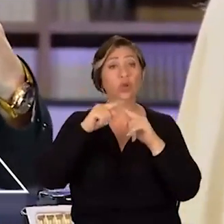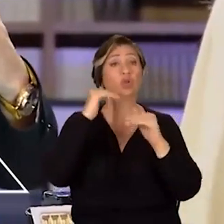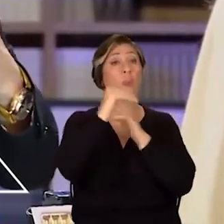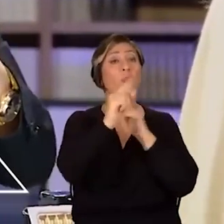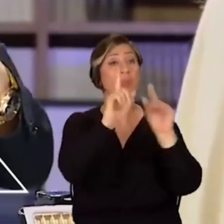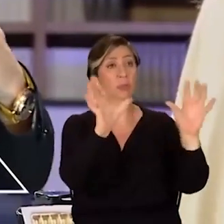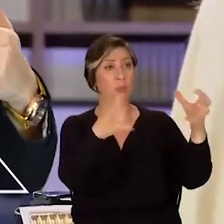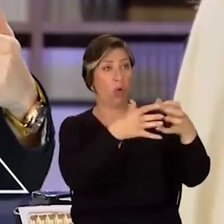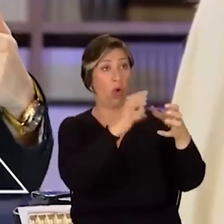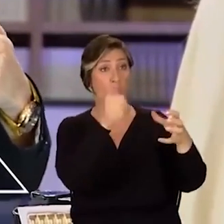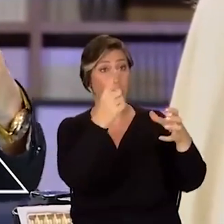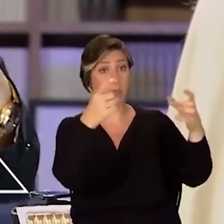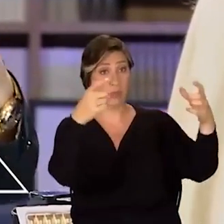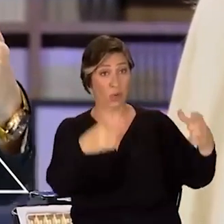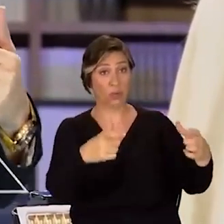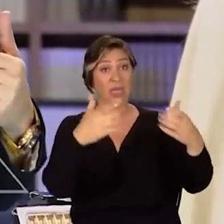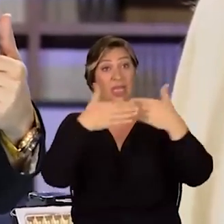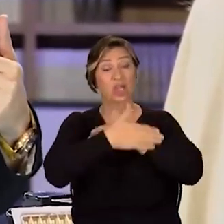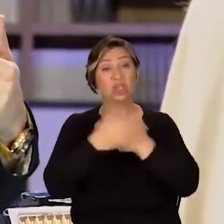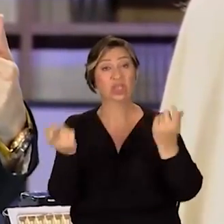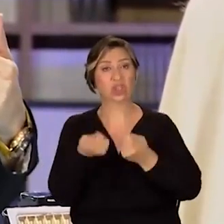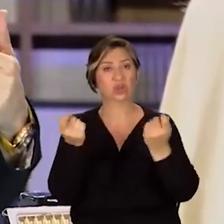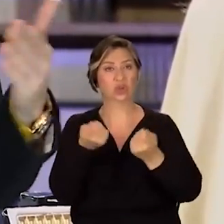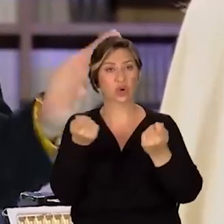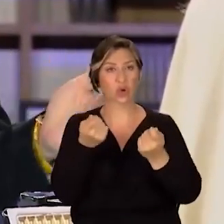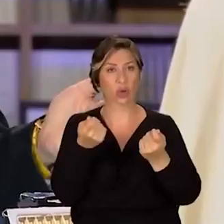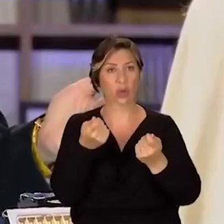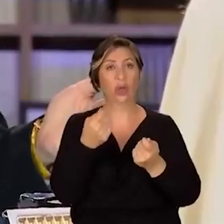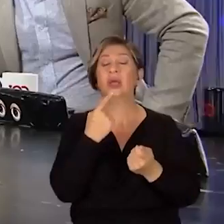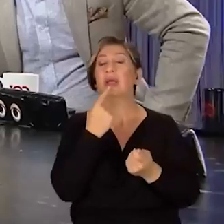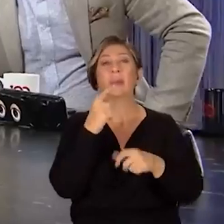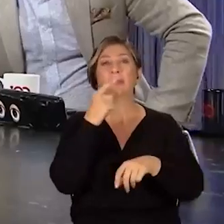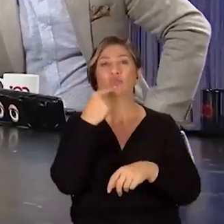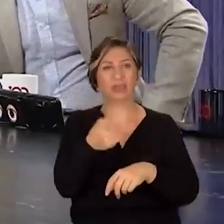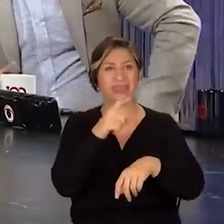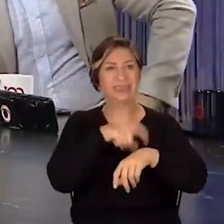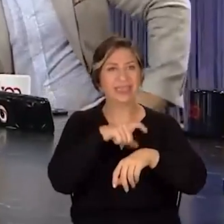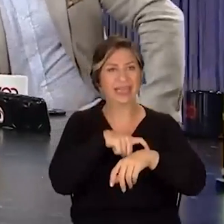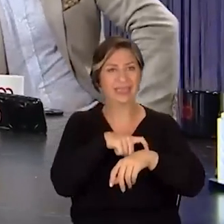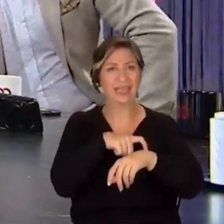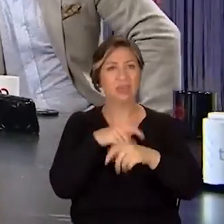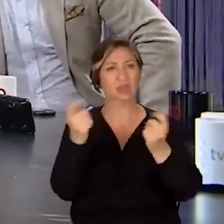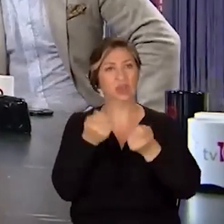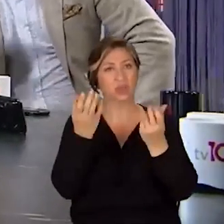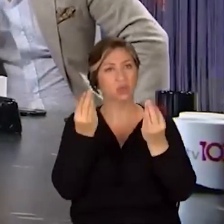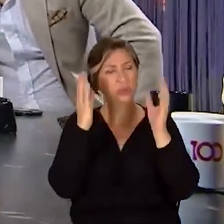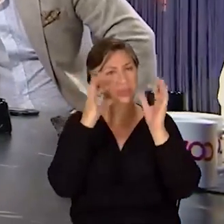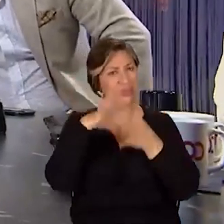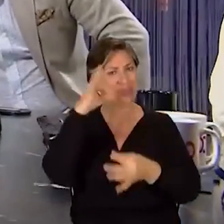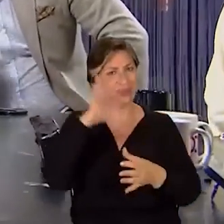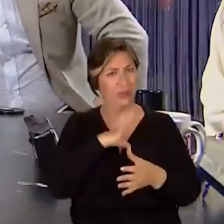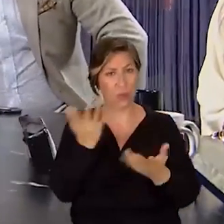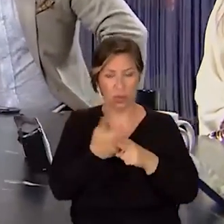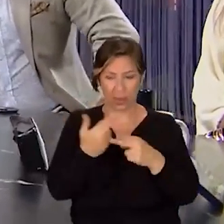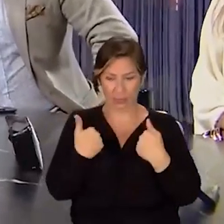bölümünü, önemli bir bölümünü geceleri de çalıştırıyor. Hı. Yani bahsettiğimiz saatlerde çalışan çok insan var. Çok. Örnekse